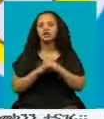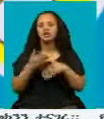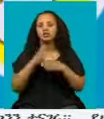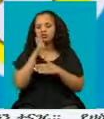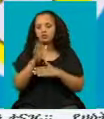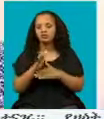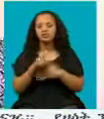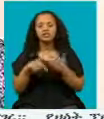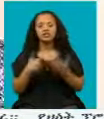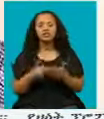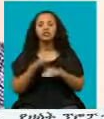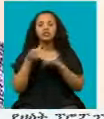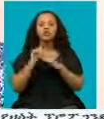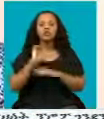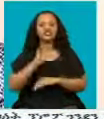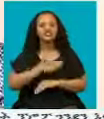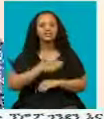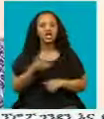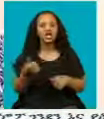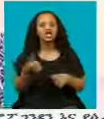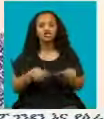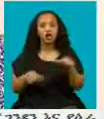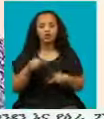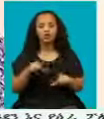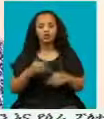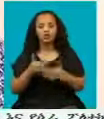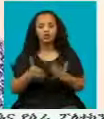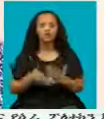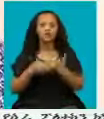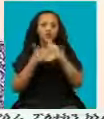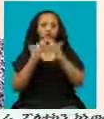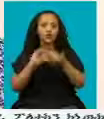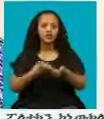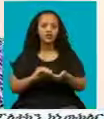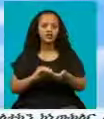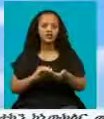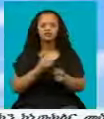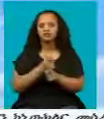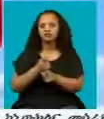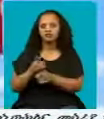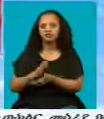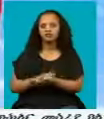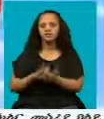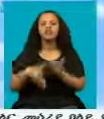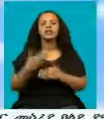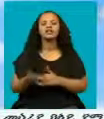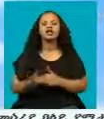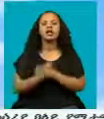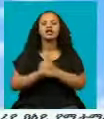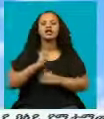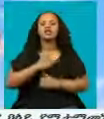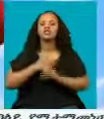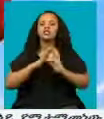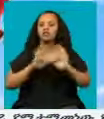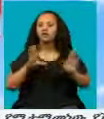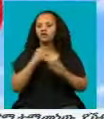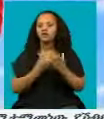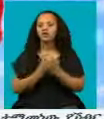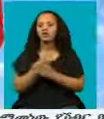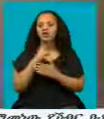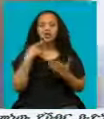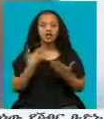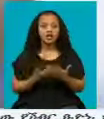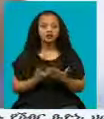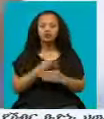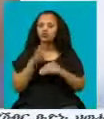ስለዚህ የሁላችን አስተዋጽኦ ለመገንባት ከሆነ ይስተካከላል። በቀጣይ የሀገራችንን ሰላምና ልማት